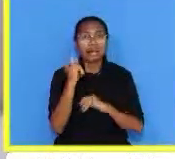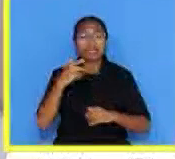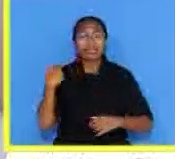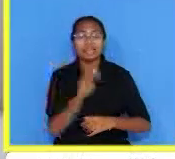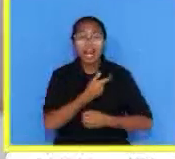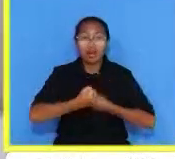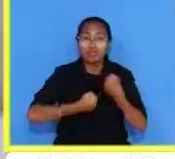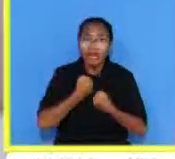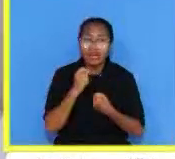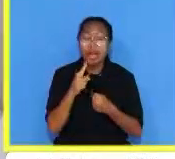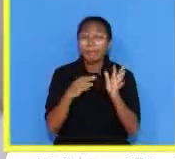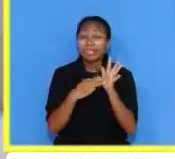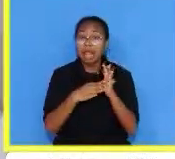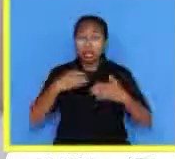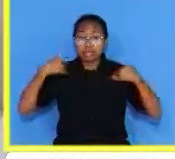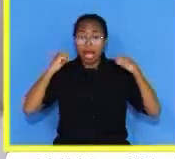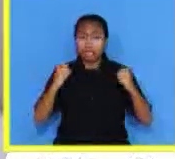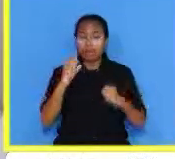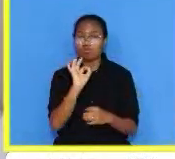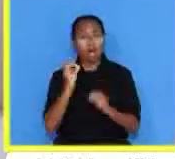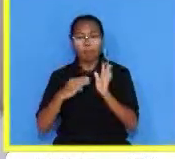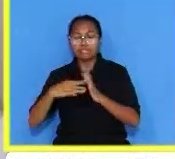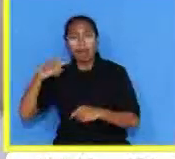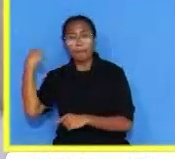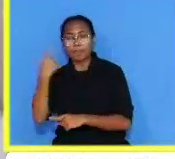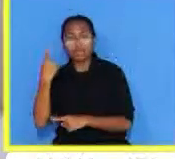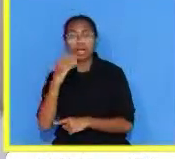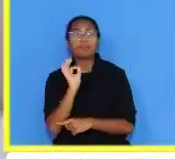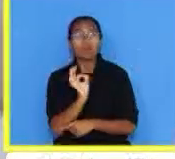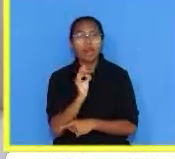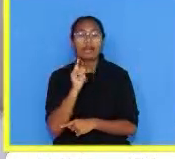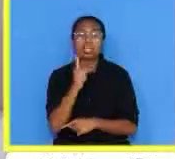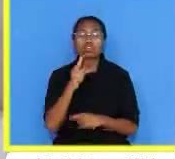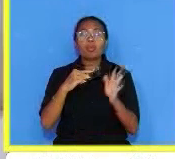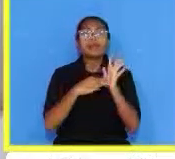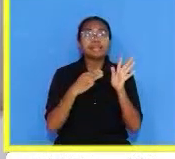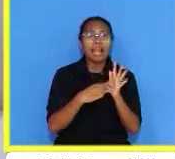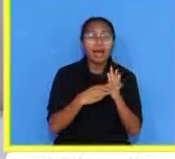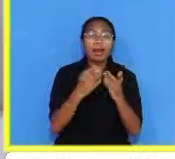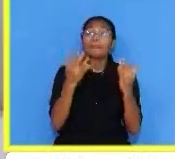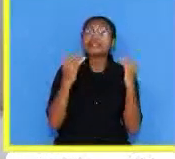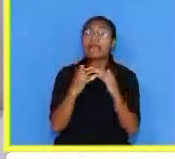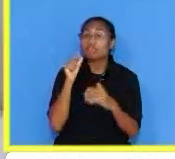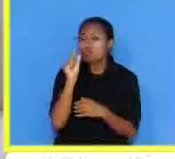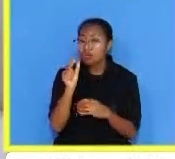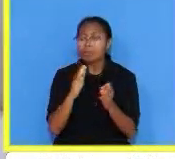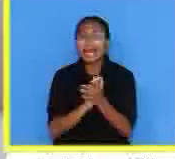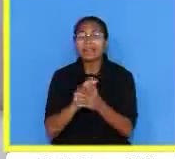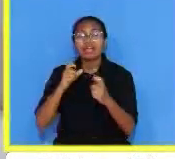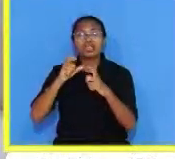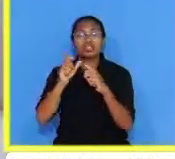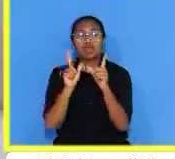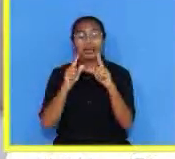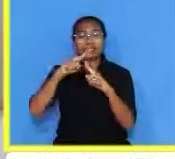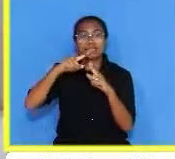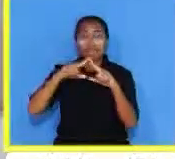persoalan kesehatan bukan hanya persoalan pemerintah. Ada di situ masyarakat umum, ada di situ swasta, dan swasta di